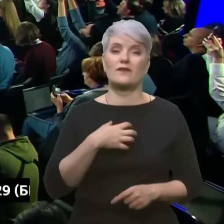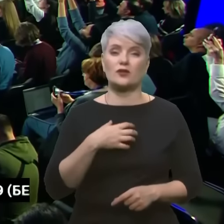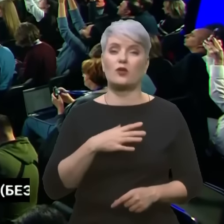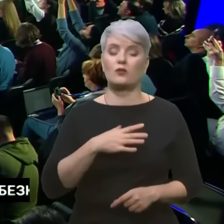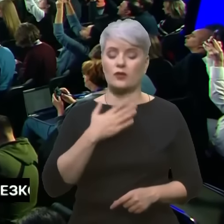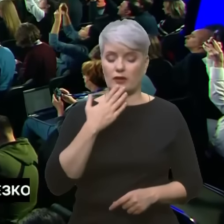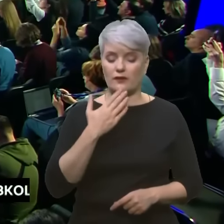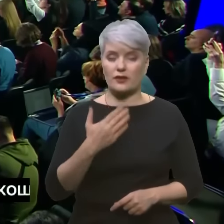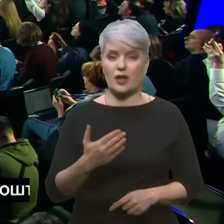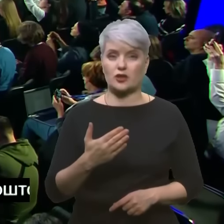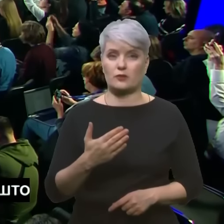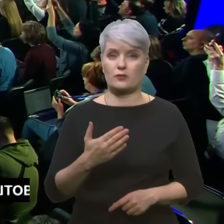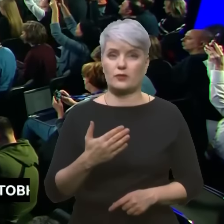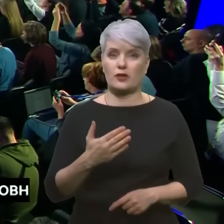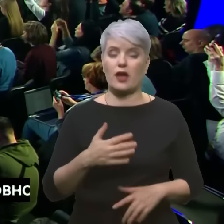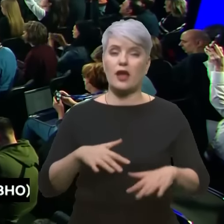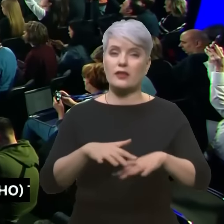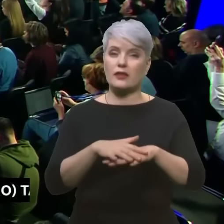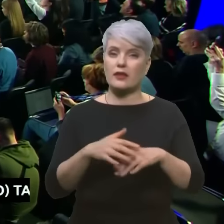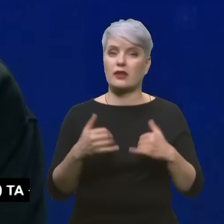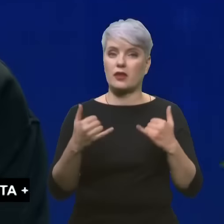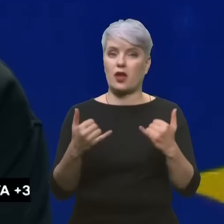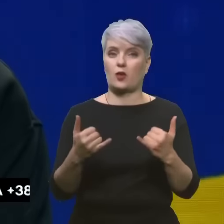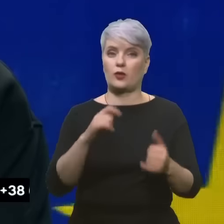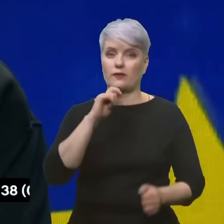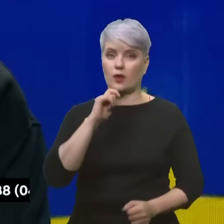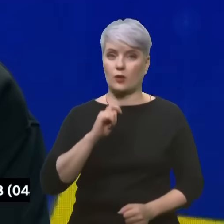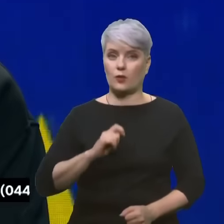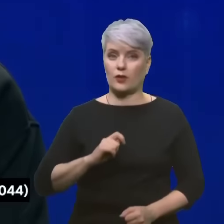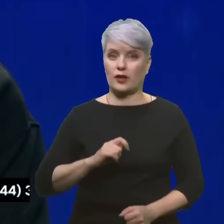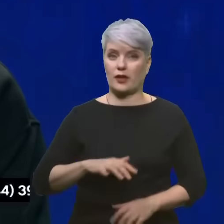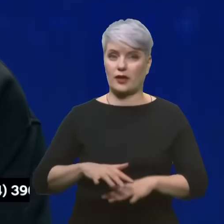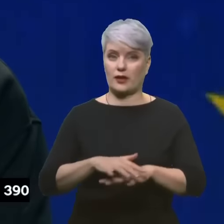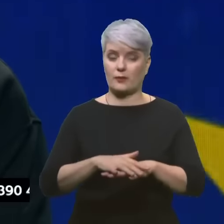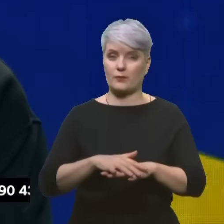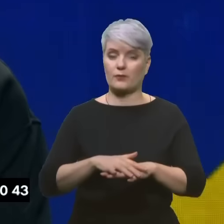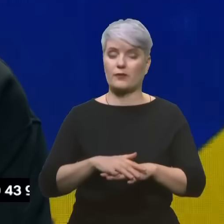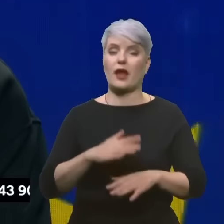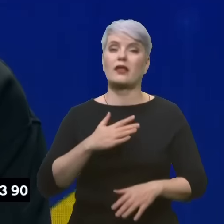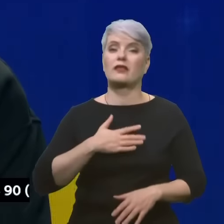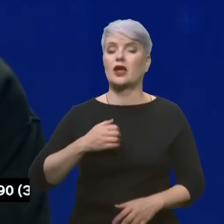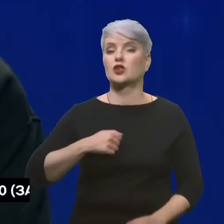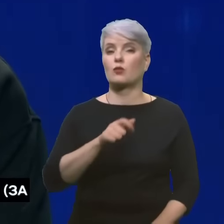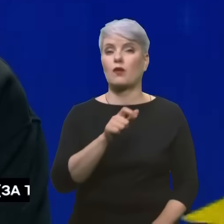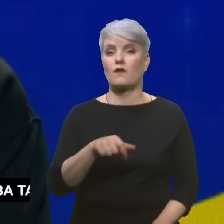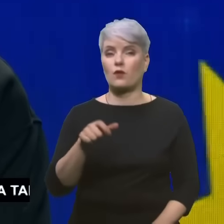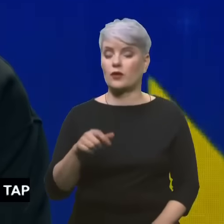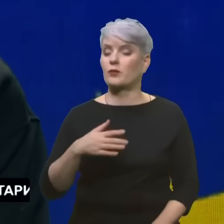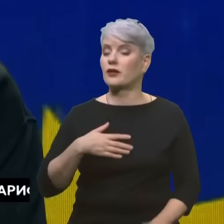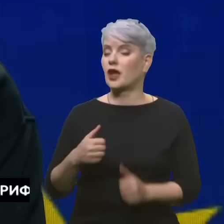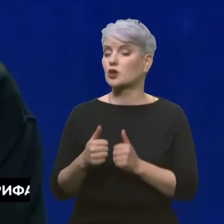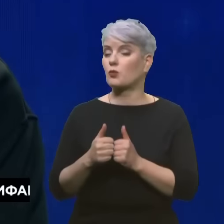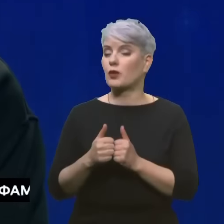бути вдячними народові України, нашим воїнам і нашим партнерам, всім тим, хто підтримує Україну на цьому